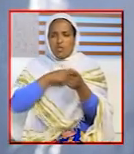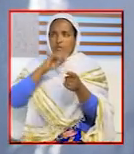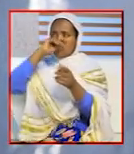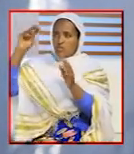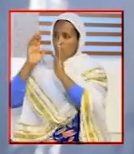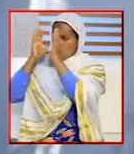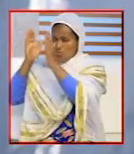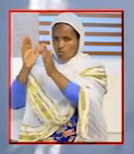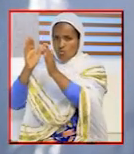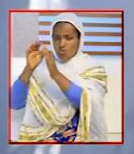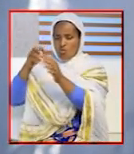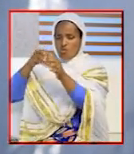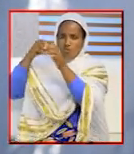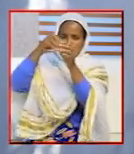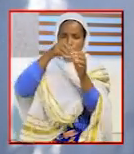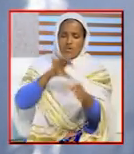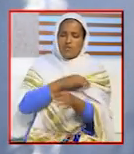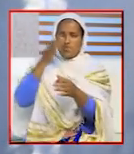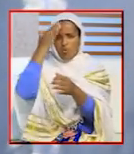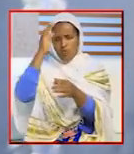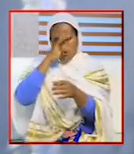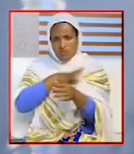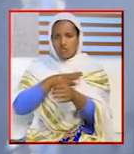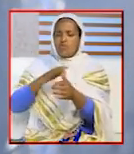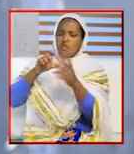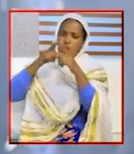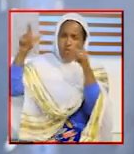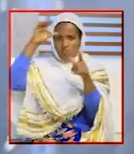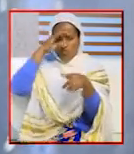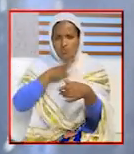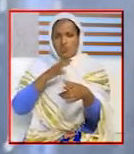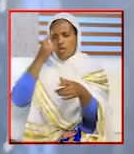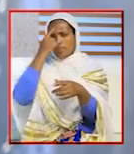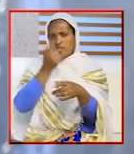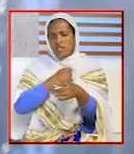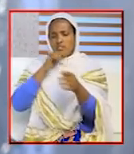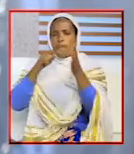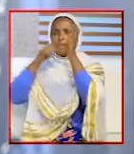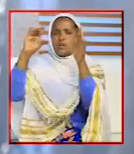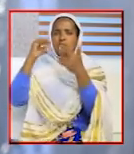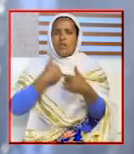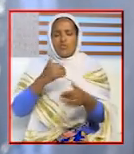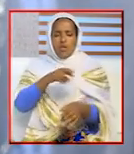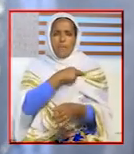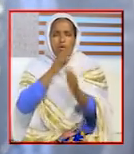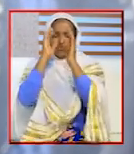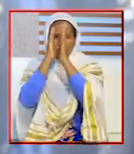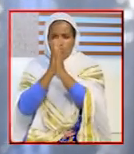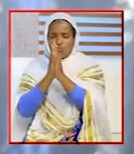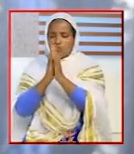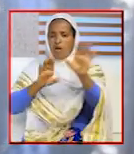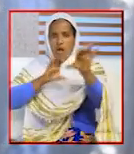እኮ ታቃላችሁ። አውራጣታቸውን ይዘን እኮ ነፍስ ያወቀው ሰው ትልቁ ሰው የእምነታችን መገለጫ ያለውን የሃይማኖት ጸሎት